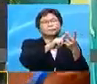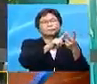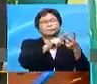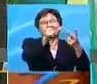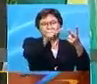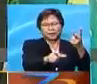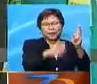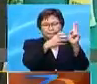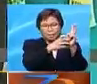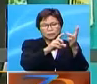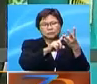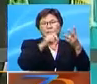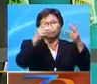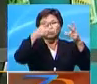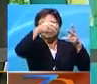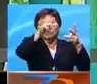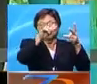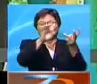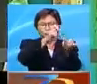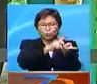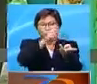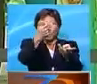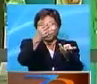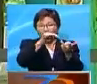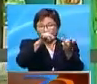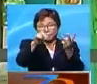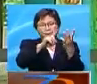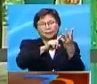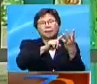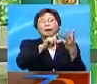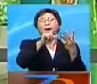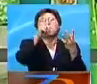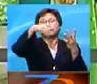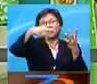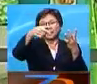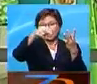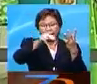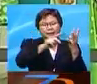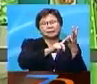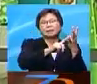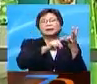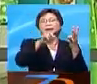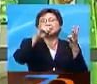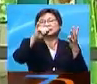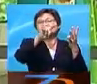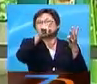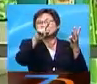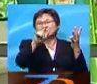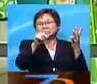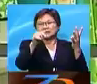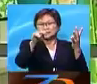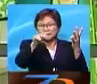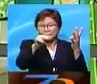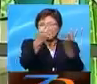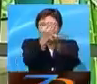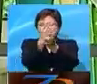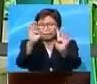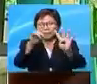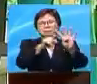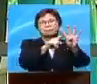Ahmad pas profesor Dr Ahmad termizi ramlie Parti amanah negara dan izad Bukhari Ismail Bukhari